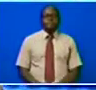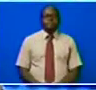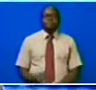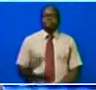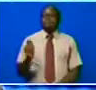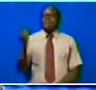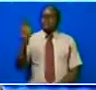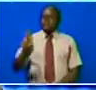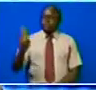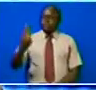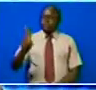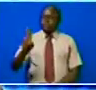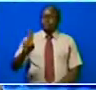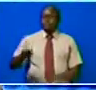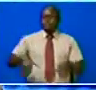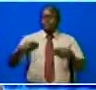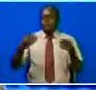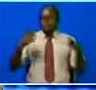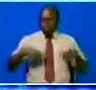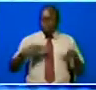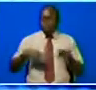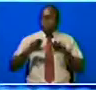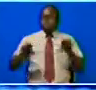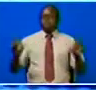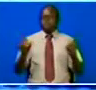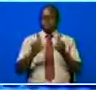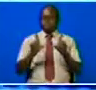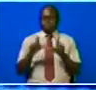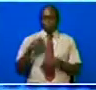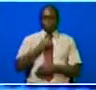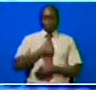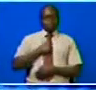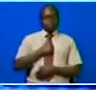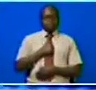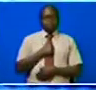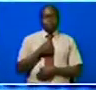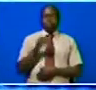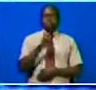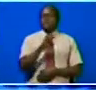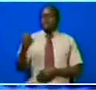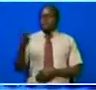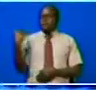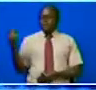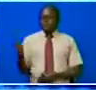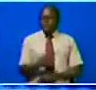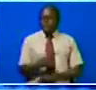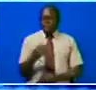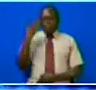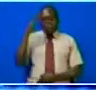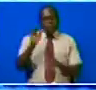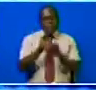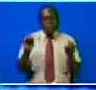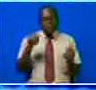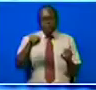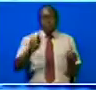Rais Uhuru Kenyatta alipowakabidhi wananchi hati miliki za mashamba kunradhi maeneo ya Islands mwezi uliopita, hawakujua kuwa